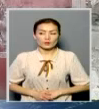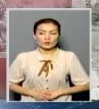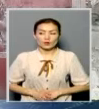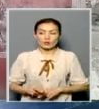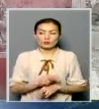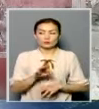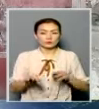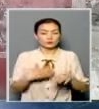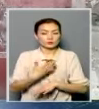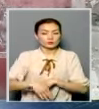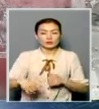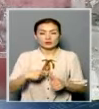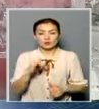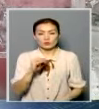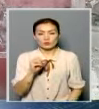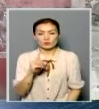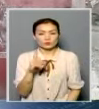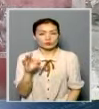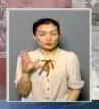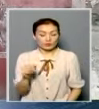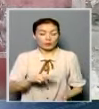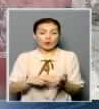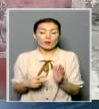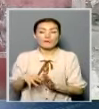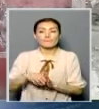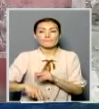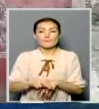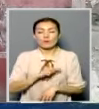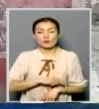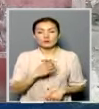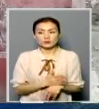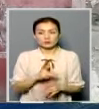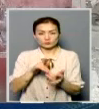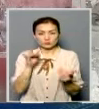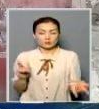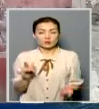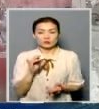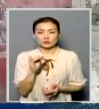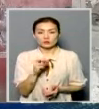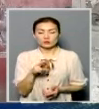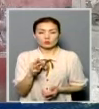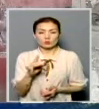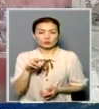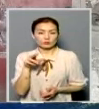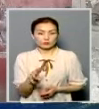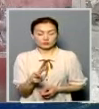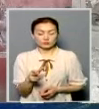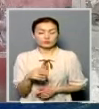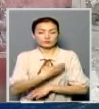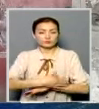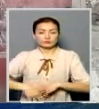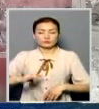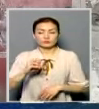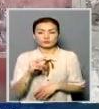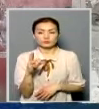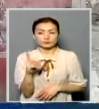Проводится реконструкция улицы имени Ауэзова. В этот проект вошли ремонтные работы на мосту в Жилгородке. В следующем году протяженность улицы